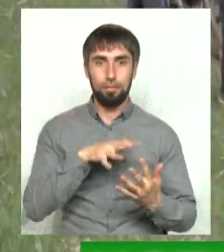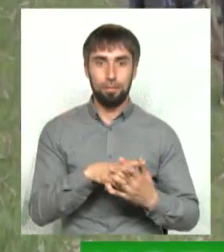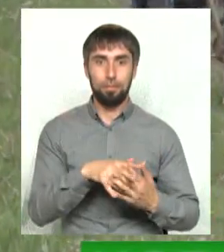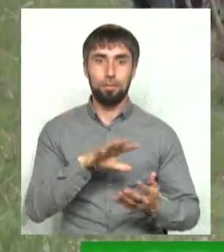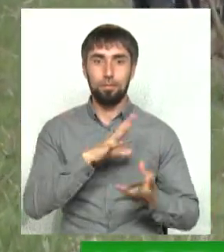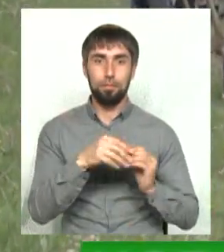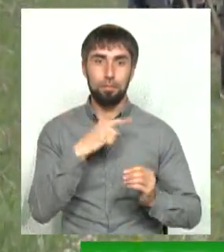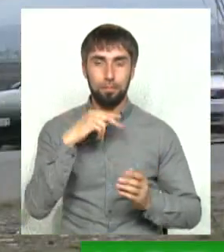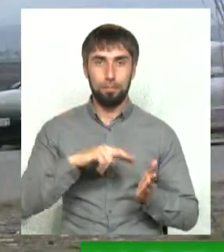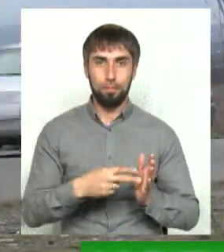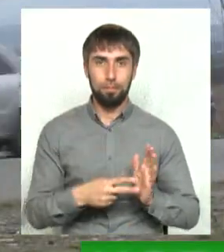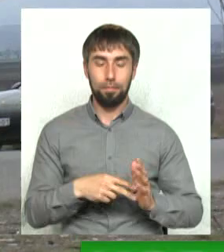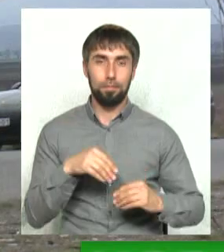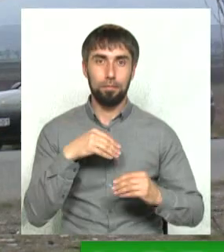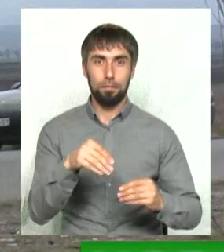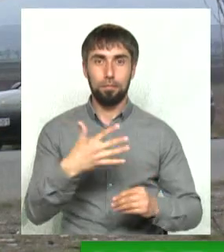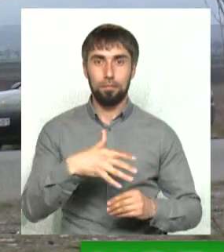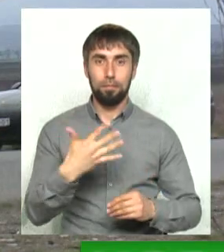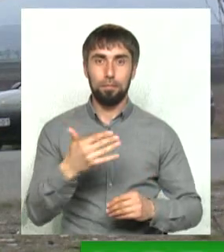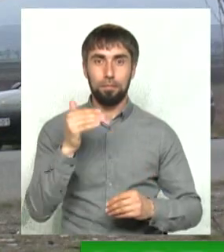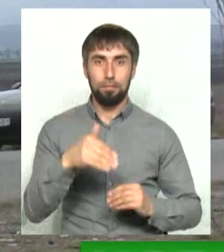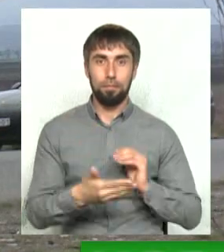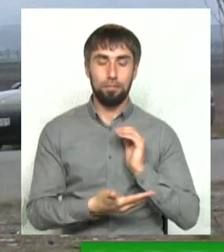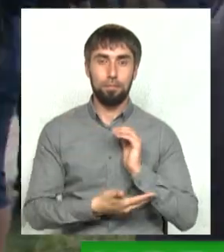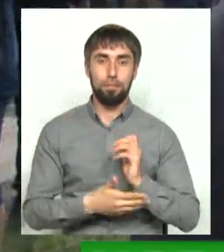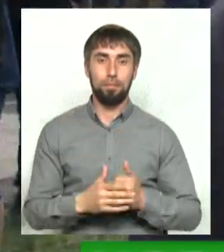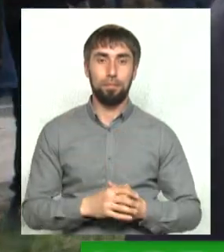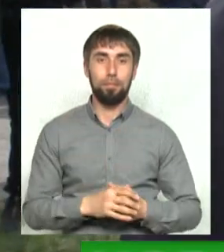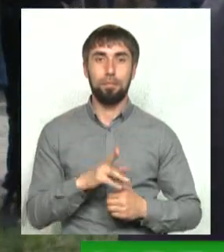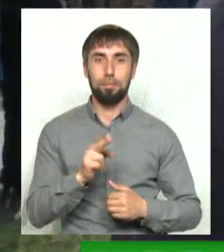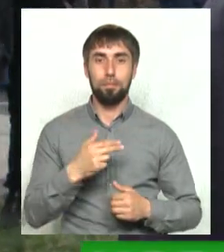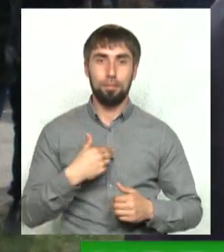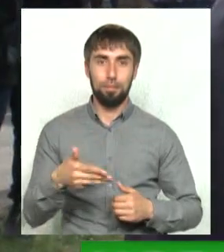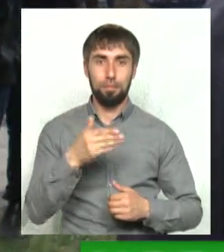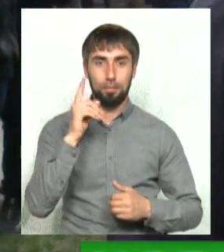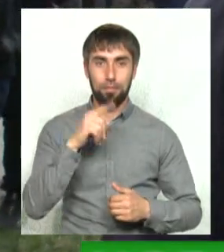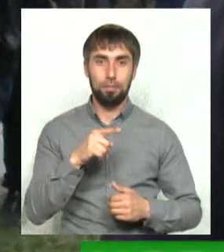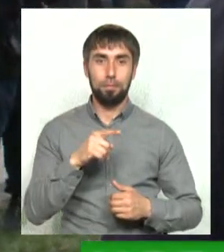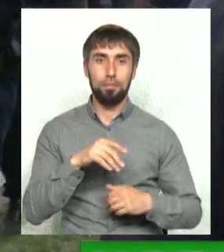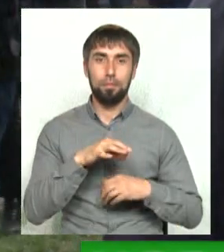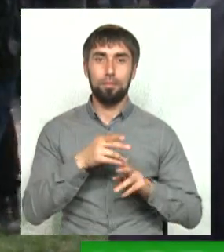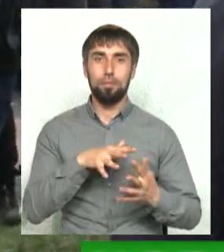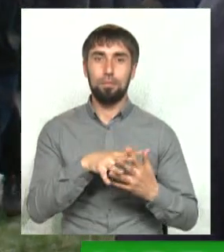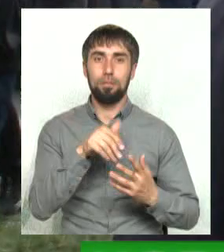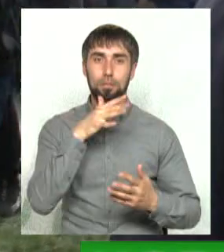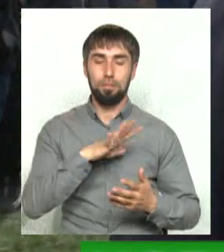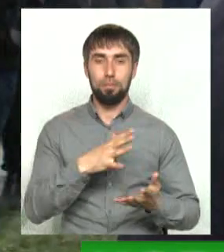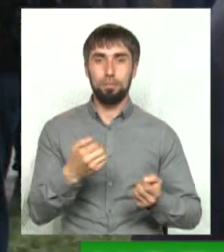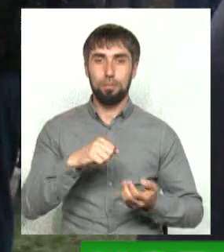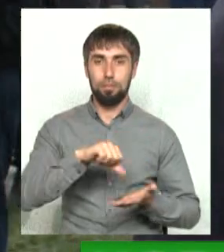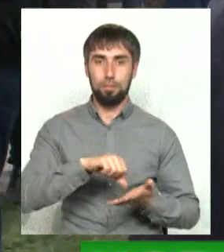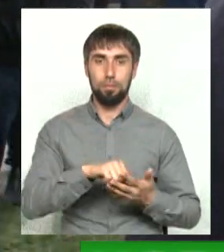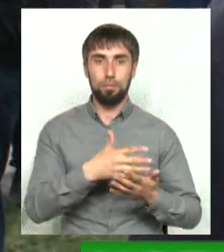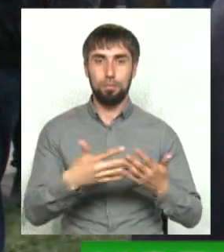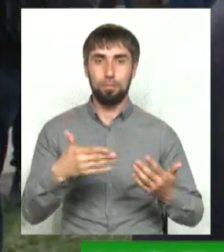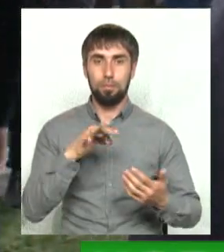Всего в Ингушетии планируется высадка 55 тысяч деревьев. Как мы знаем, в ходе Великой Отечественной войны участие на разных